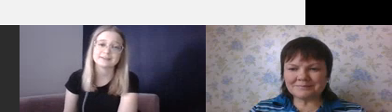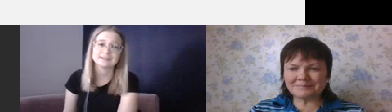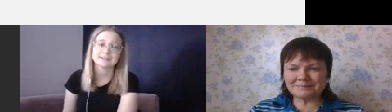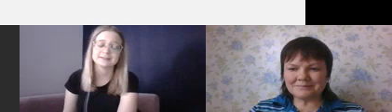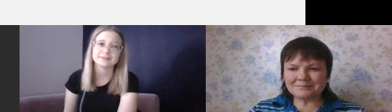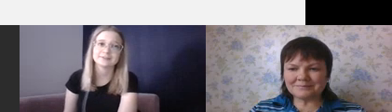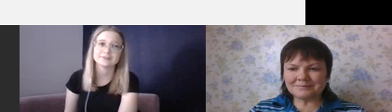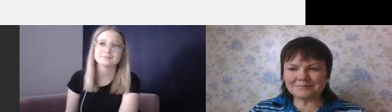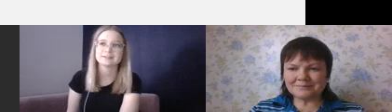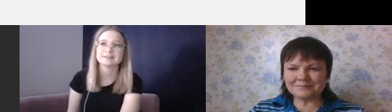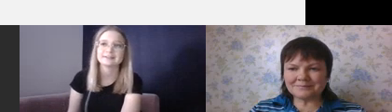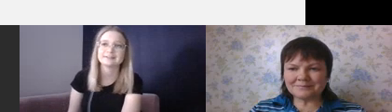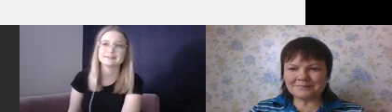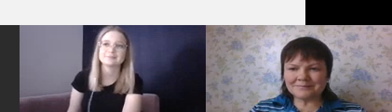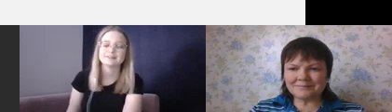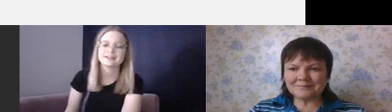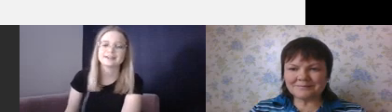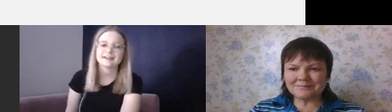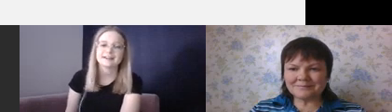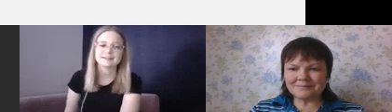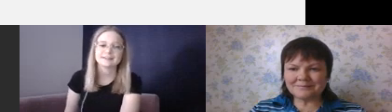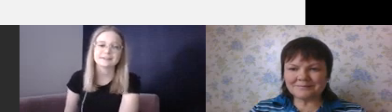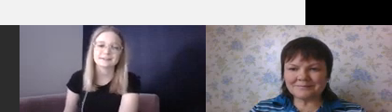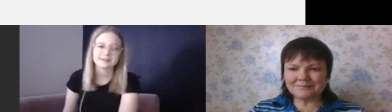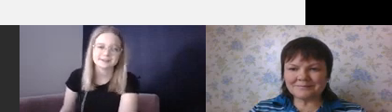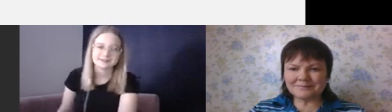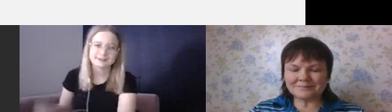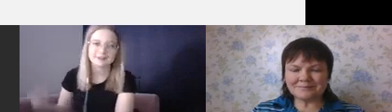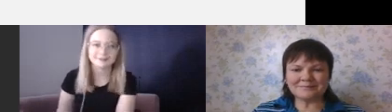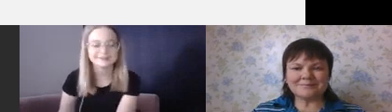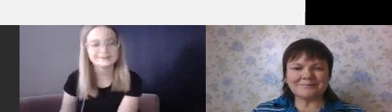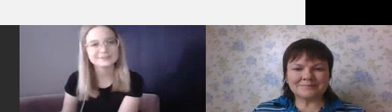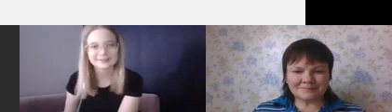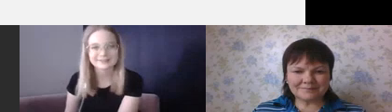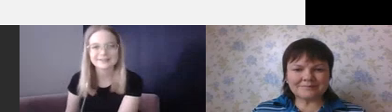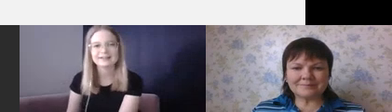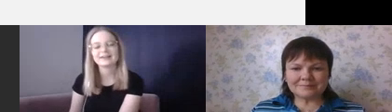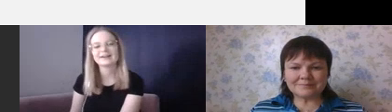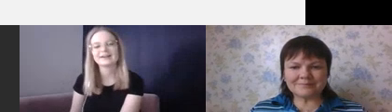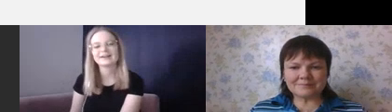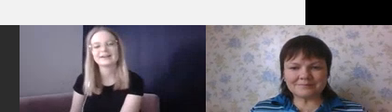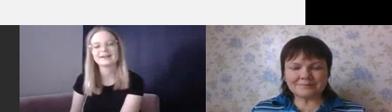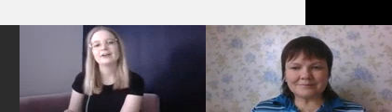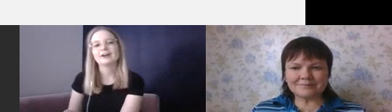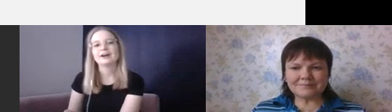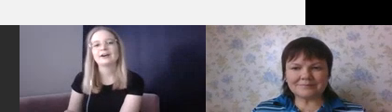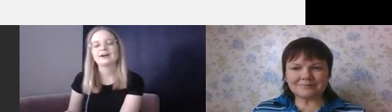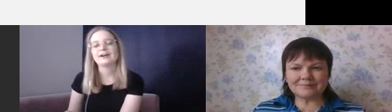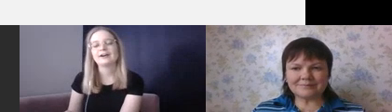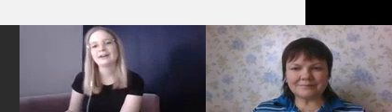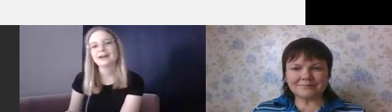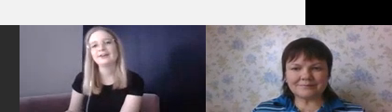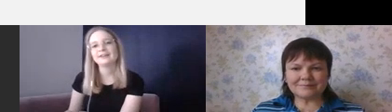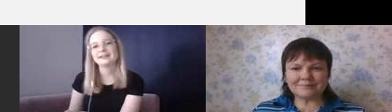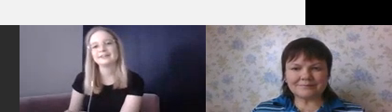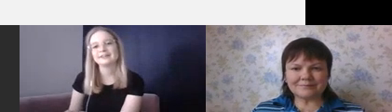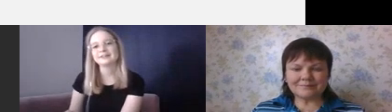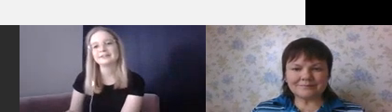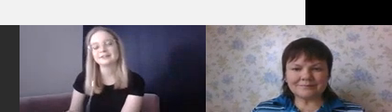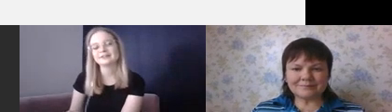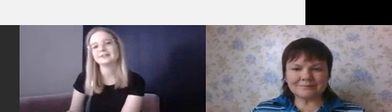ongi, et tõesti need kas küsimused, et need ei ole sellised avatud küsimused nimelda, aga